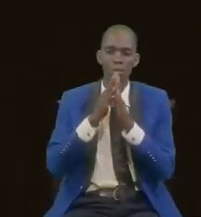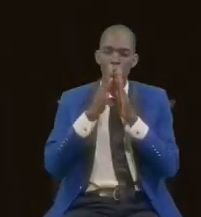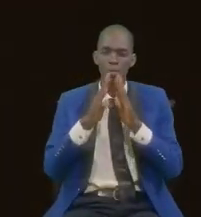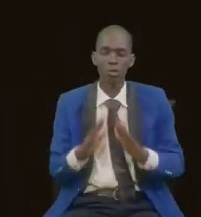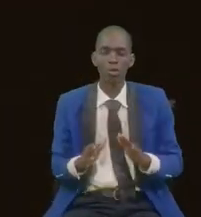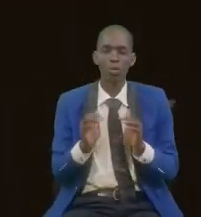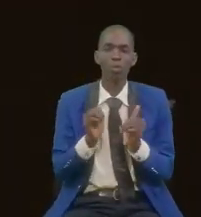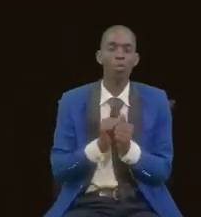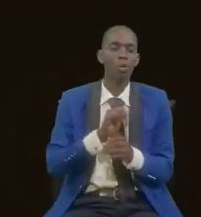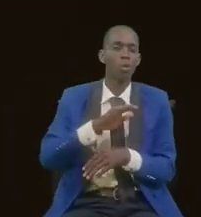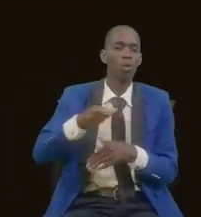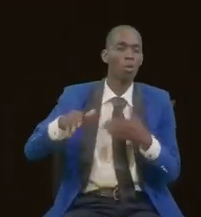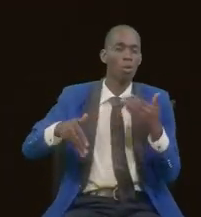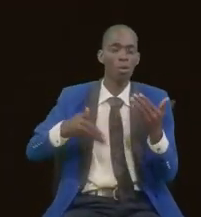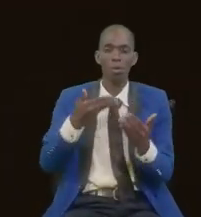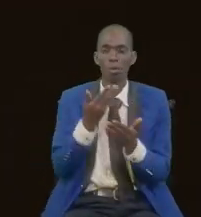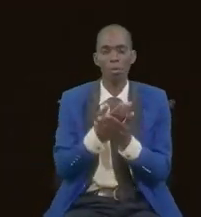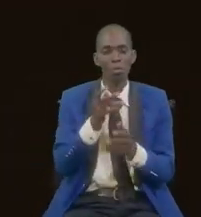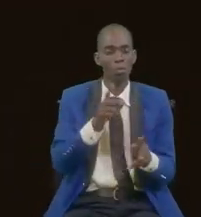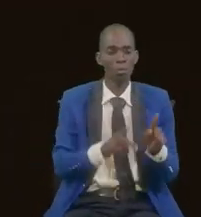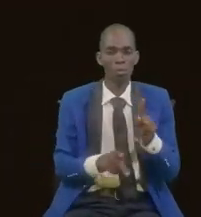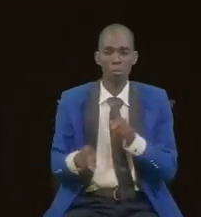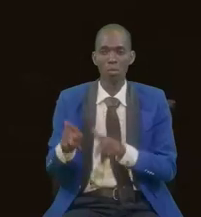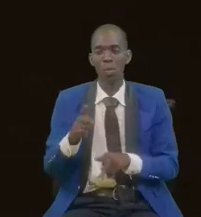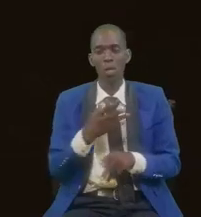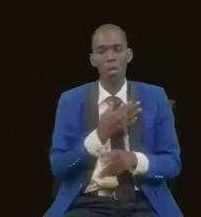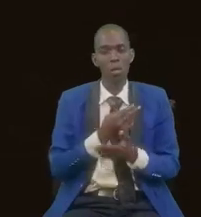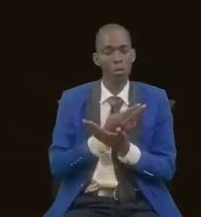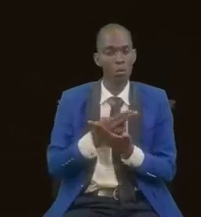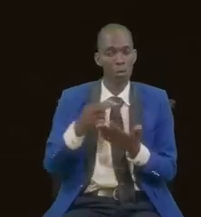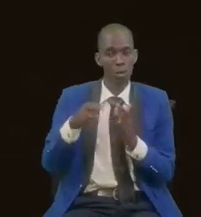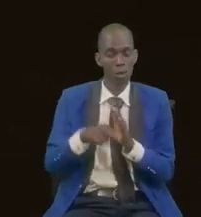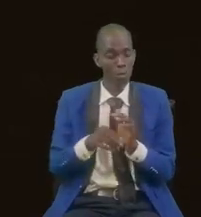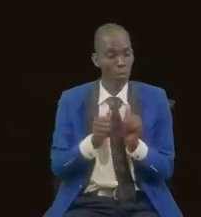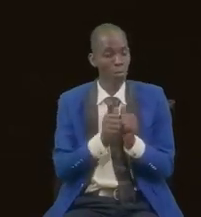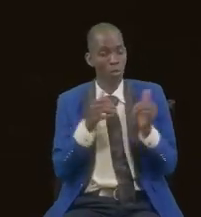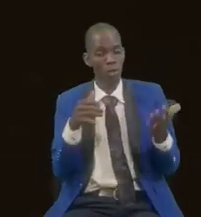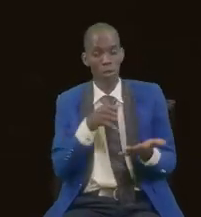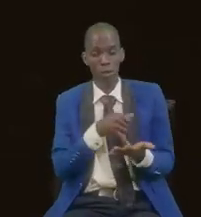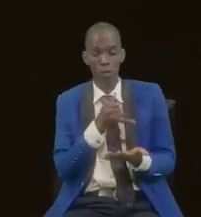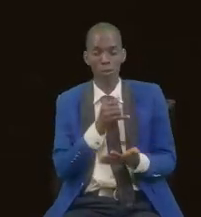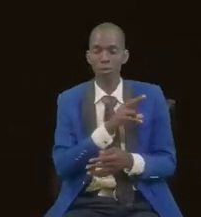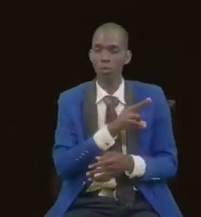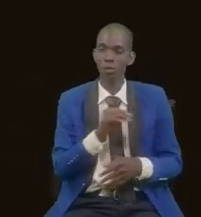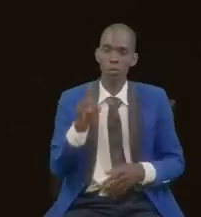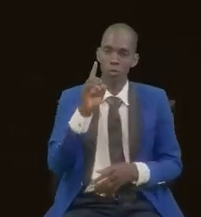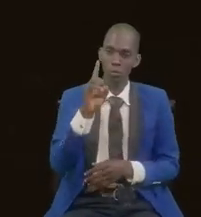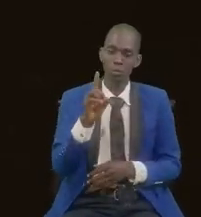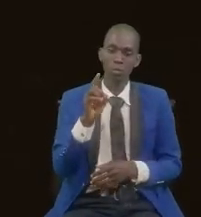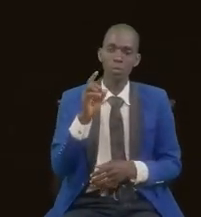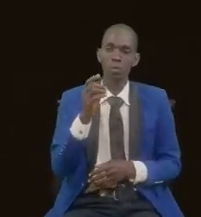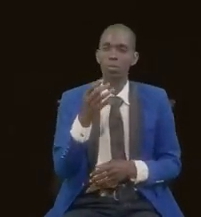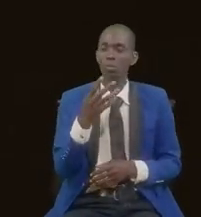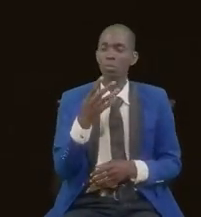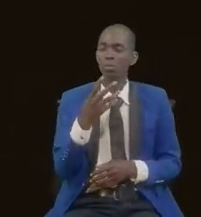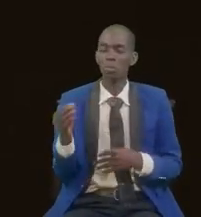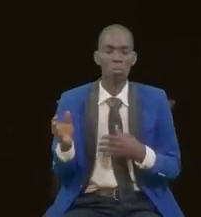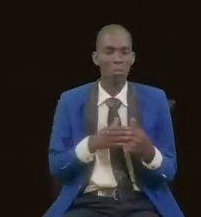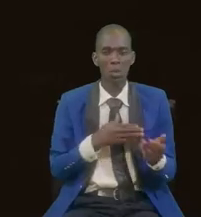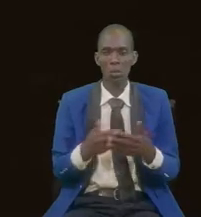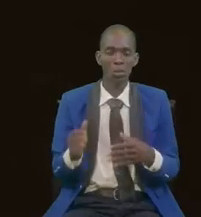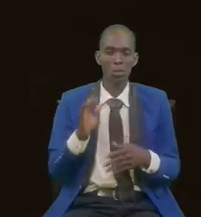recherchons la paix avec tous les hommes. Et la sanctification sans laquelle personne, quelle que soit